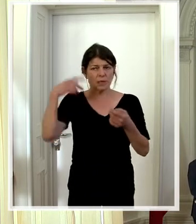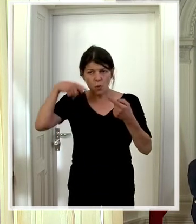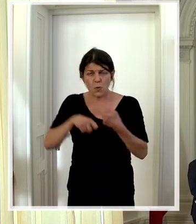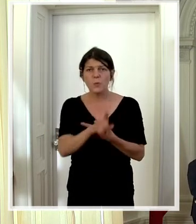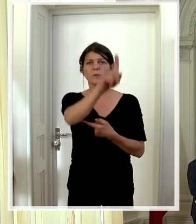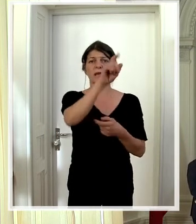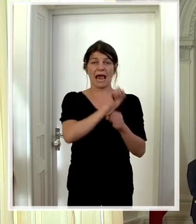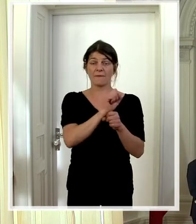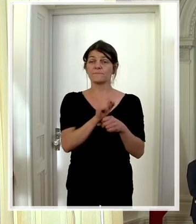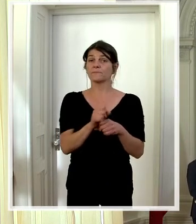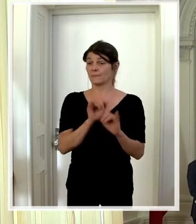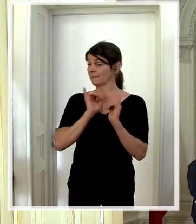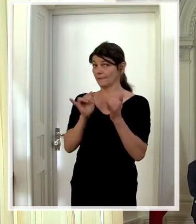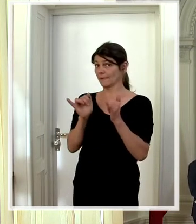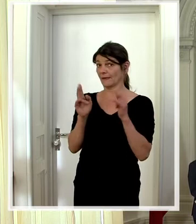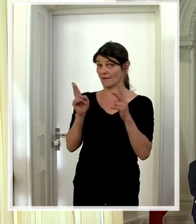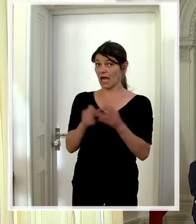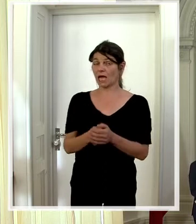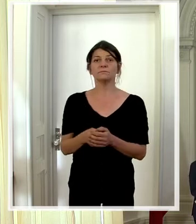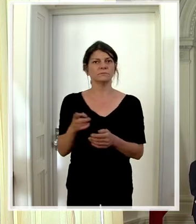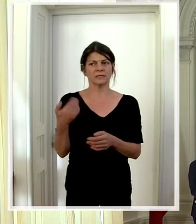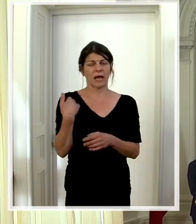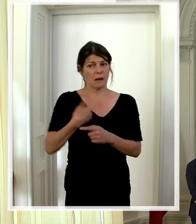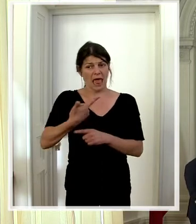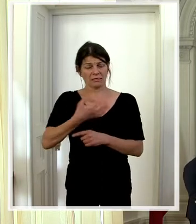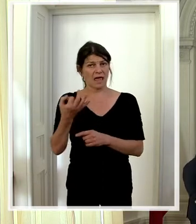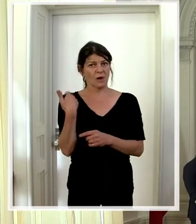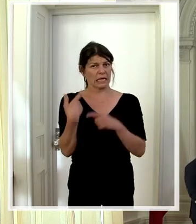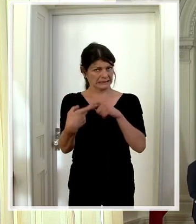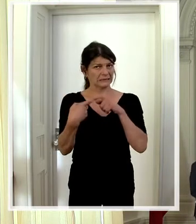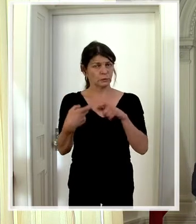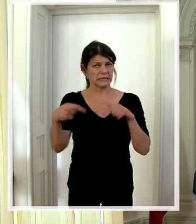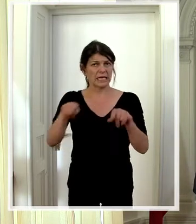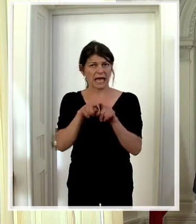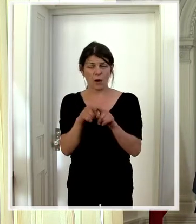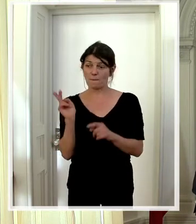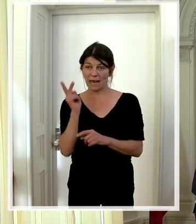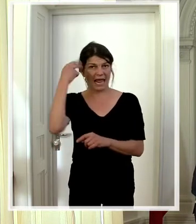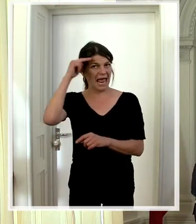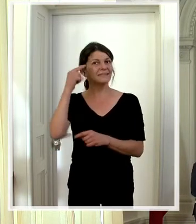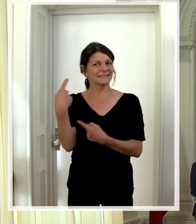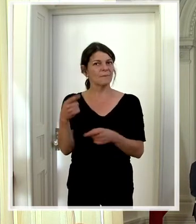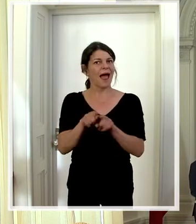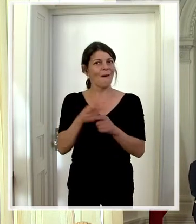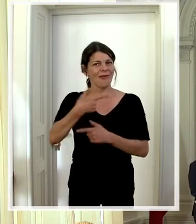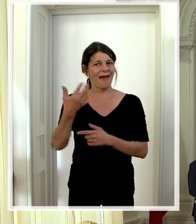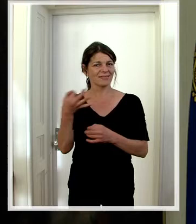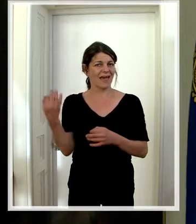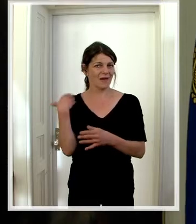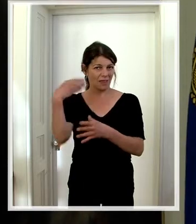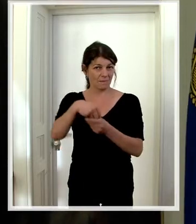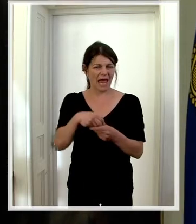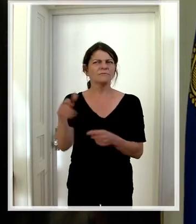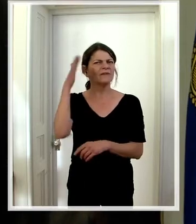rauskommt. So ist es, eben noch gesehen im Landtag, wo man da diskutiert hat. Die zwei Herren sind ja im Landtag selber mit dabei gewesen und wissen,